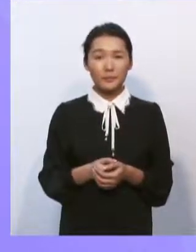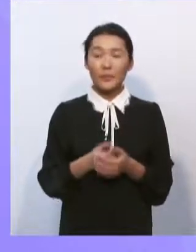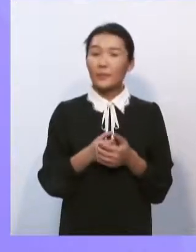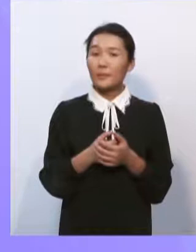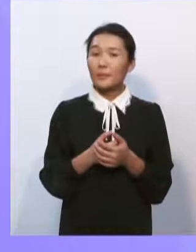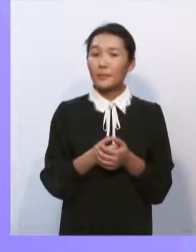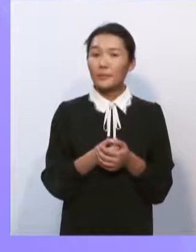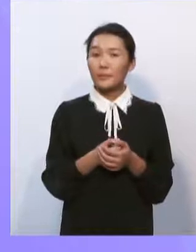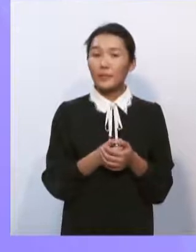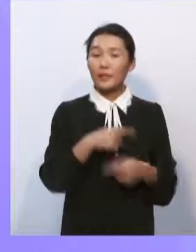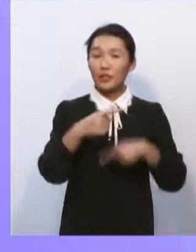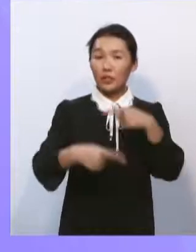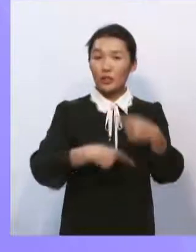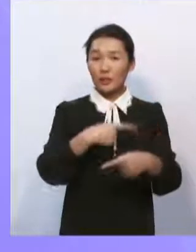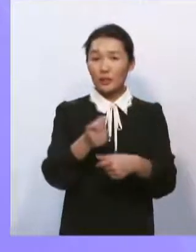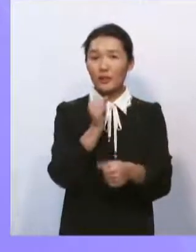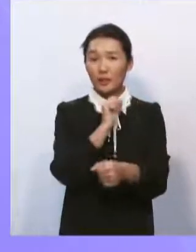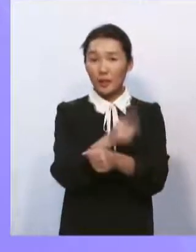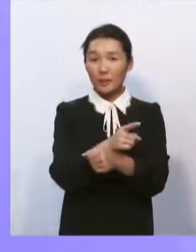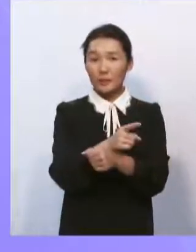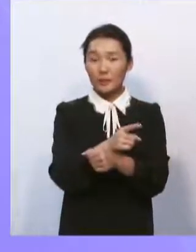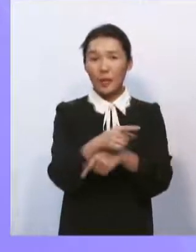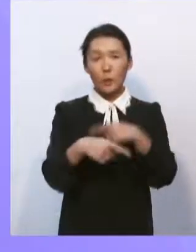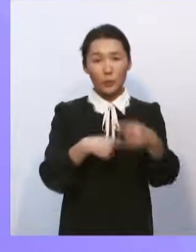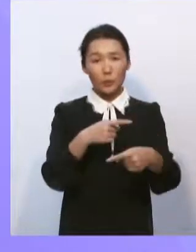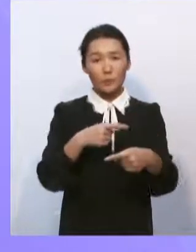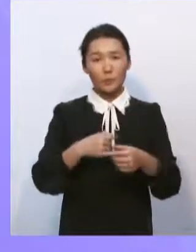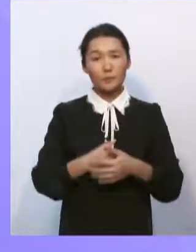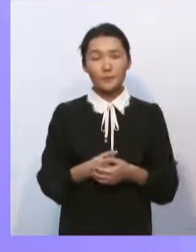Эмесе кийинки кадамыбызга өтөбүз.